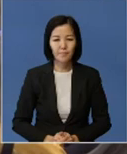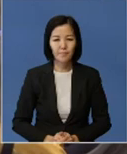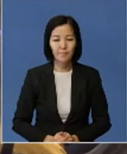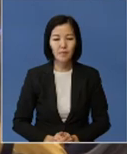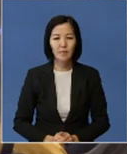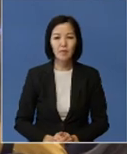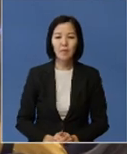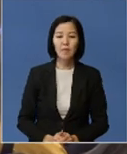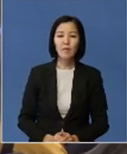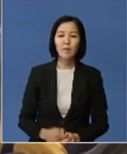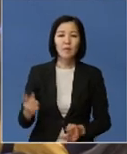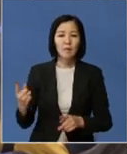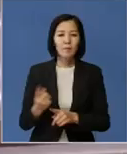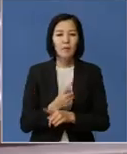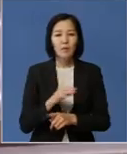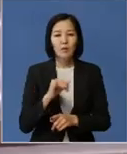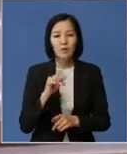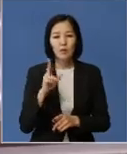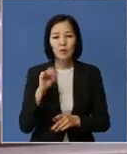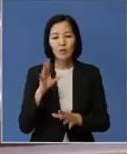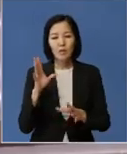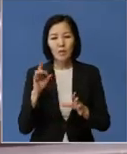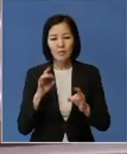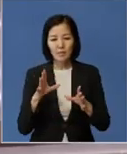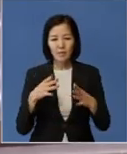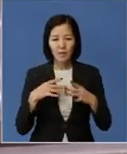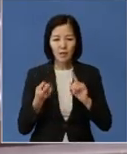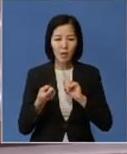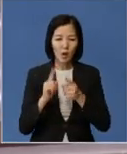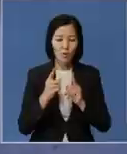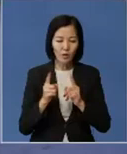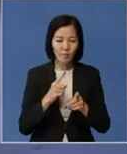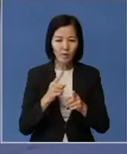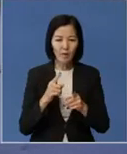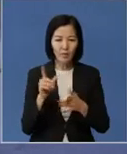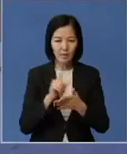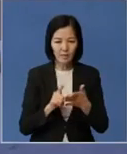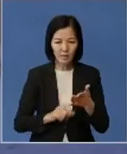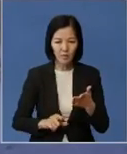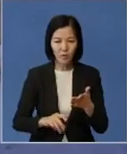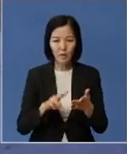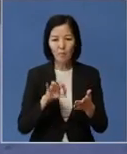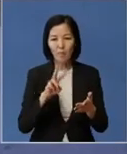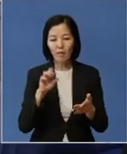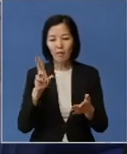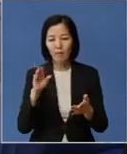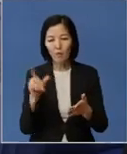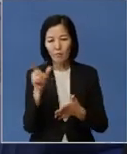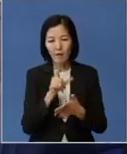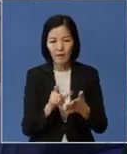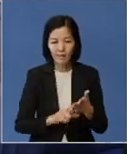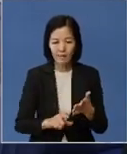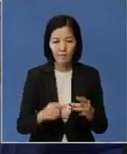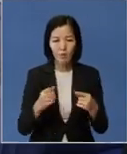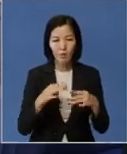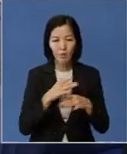Сөз танитындар алдымен Жүкел ақынның атанға жүк болар аудармасына тоқталды. Ол моңғол поэзиясы антологиясымен қатар